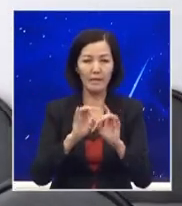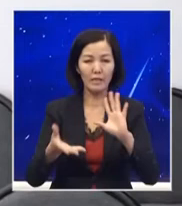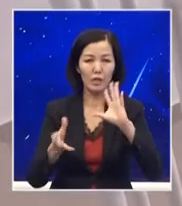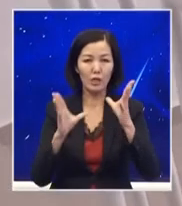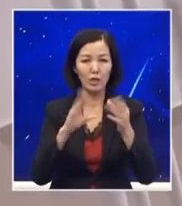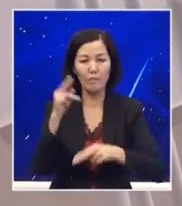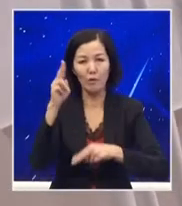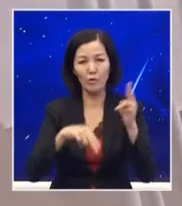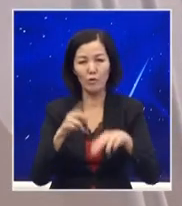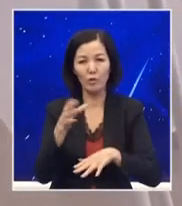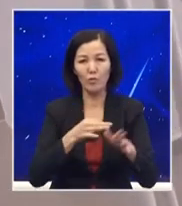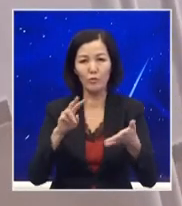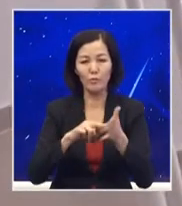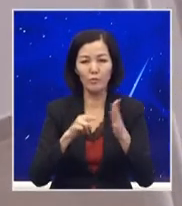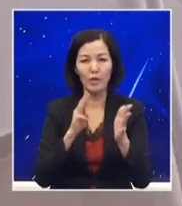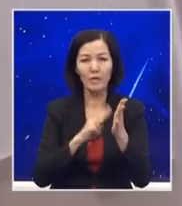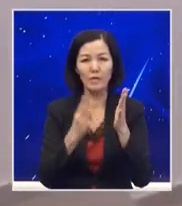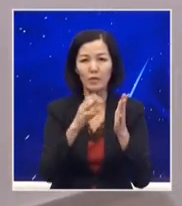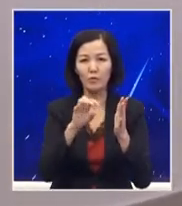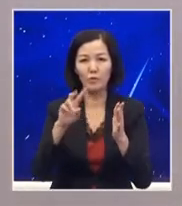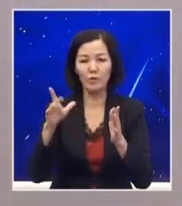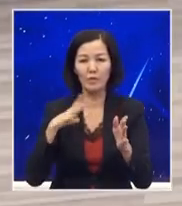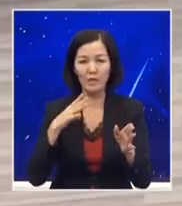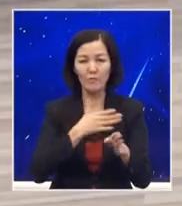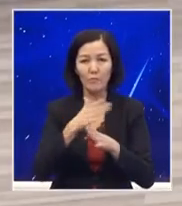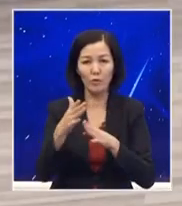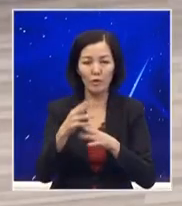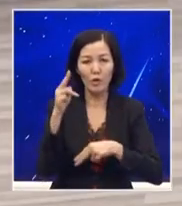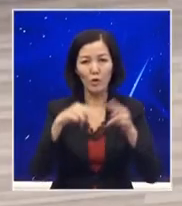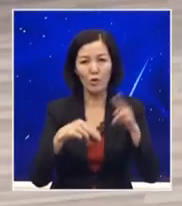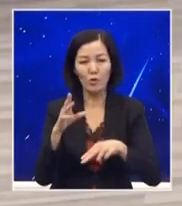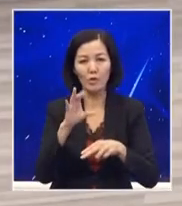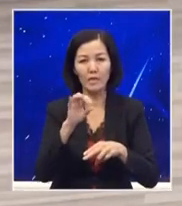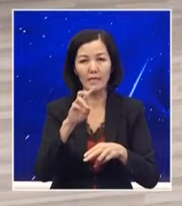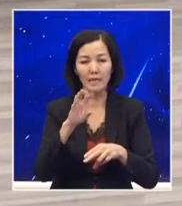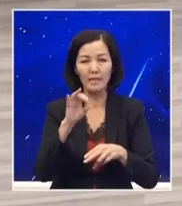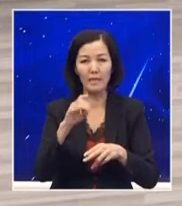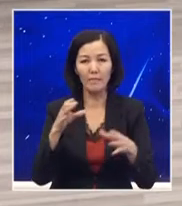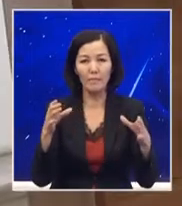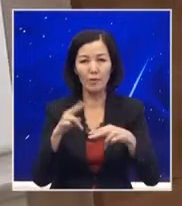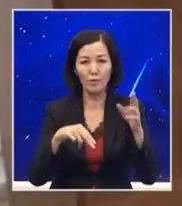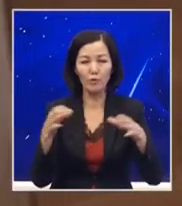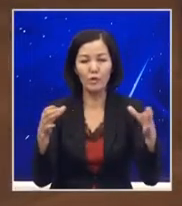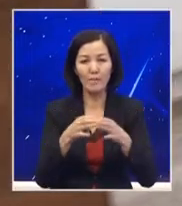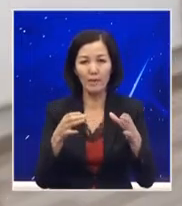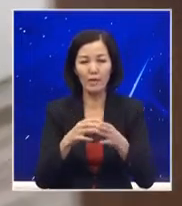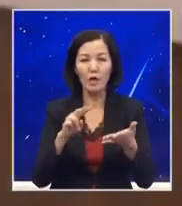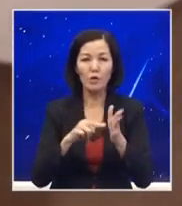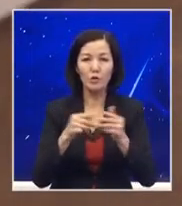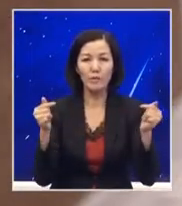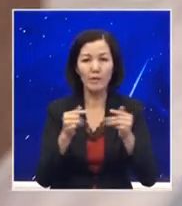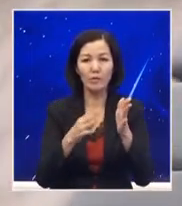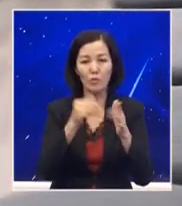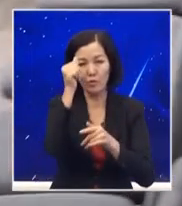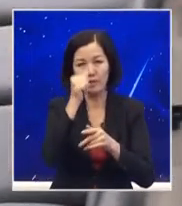ғимарат құрылысына облыстық бюджеттен 83 миллион теңге бөлінген. Мердігер Асаным құрылыс компаниясы. Нысанның құрылысын жоспарға сай 9